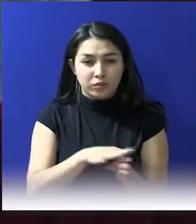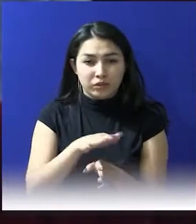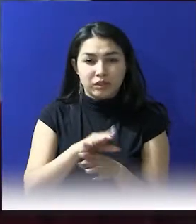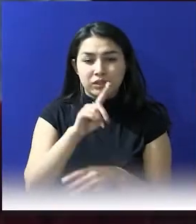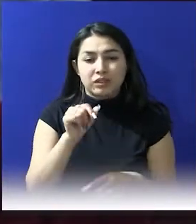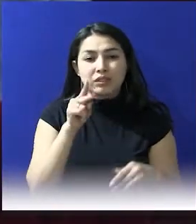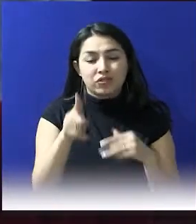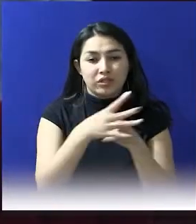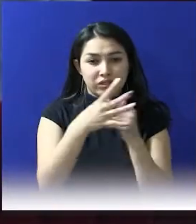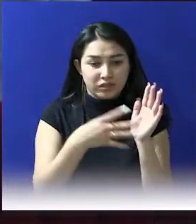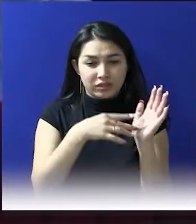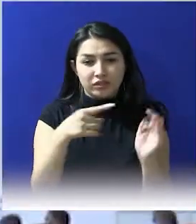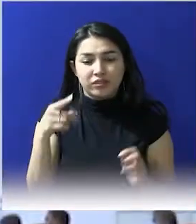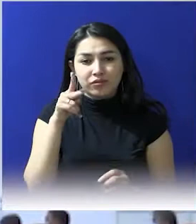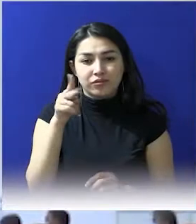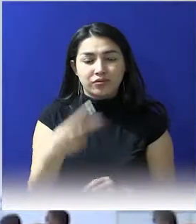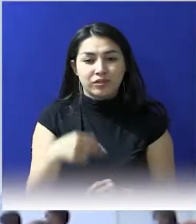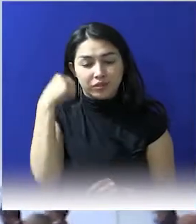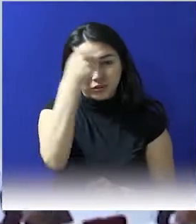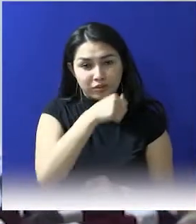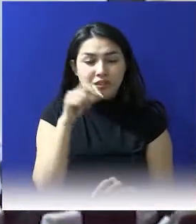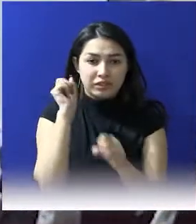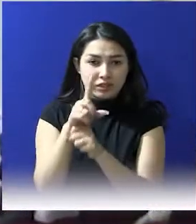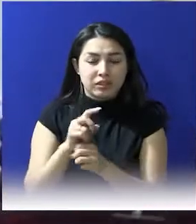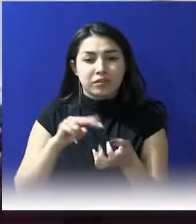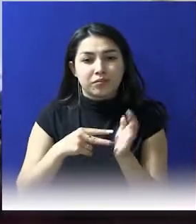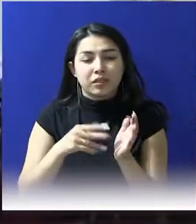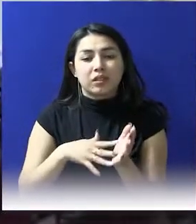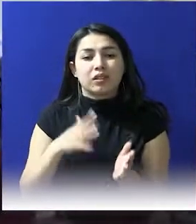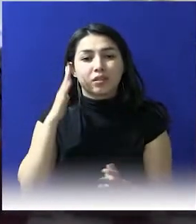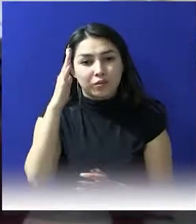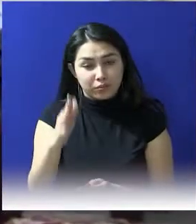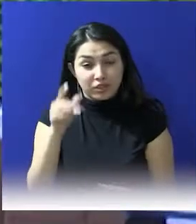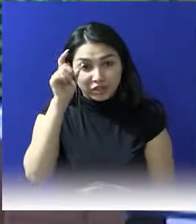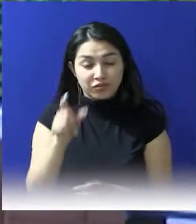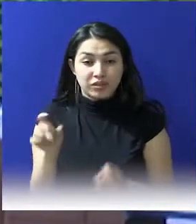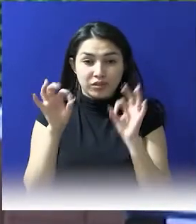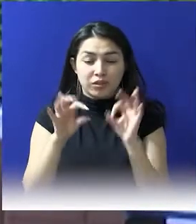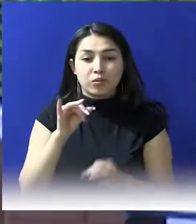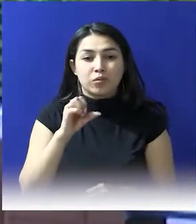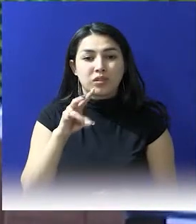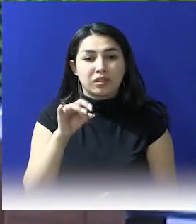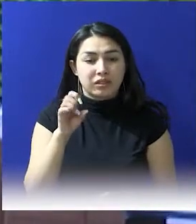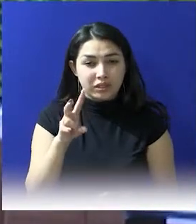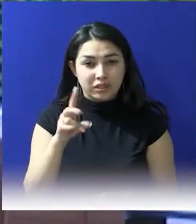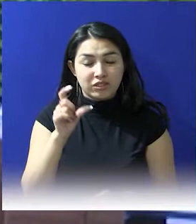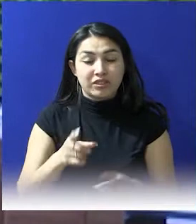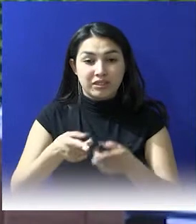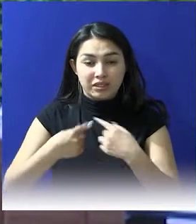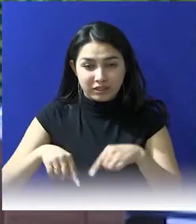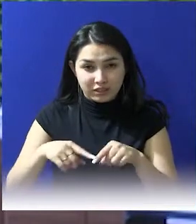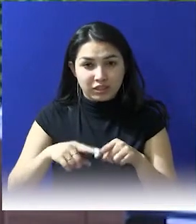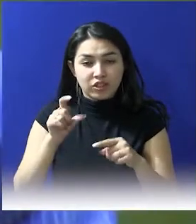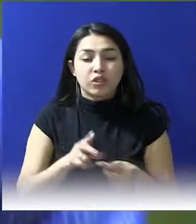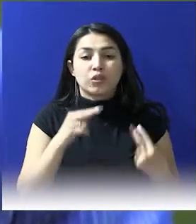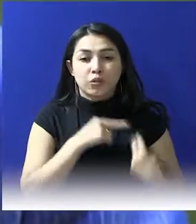работе за 2019-2020 годы, рассмотренные задачи на предстоящий период. По словам Олихана Байдуанова, партийный